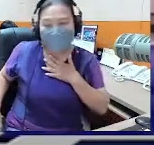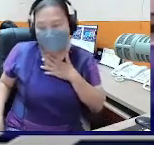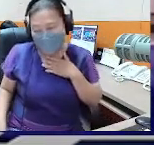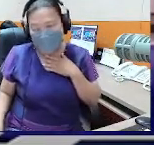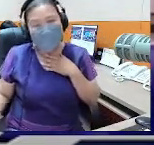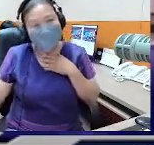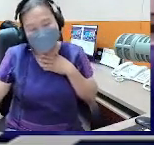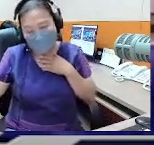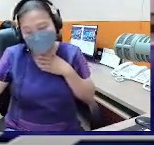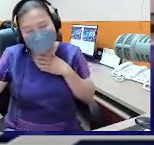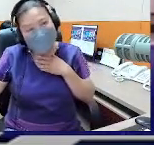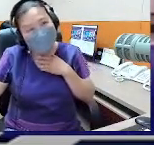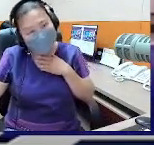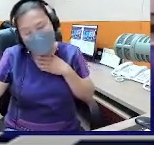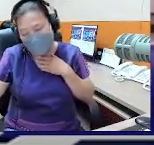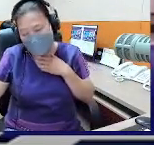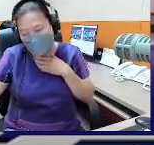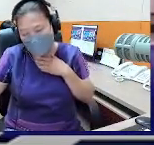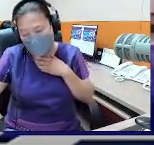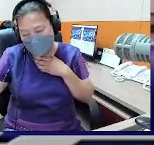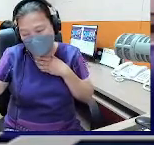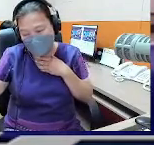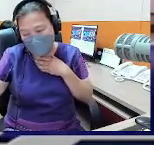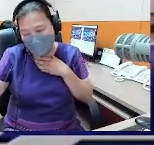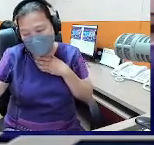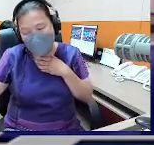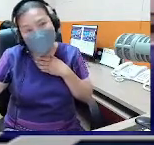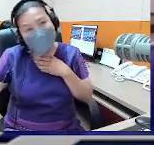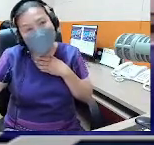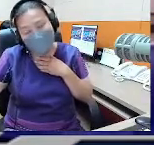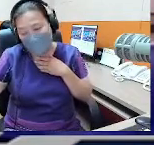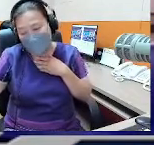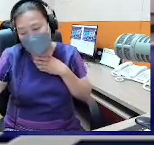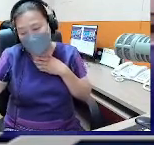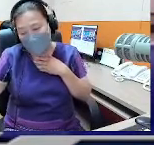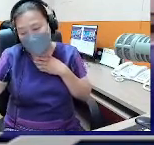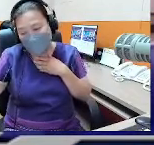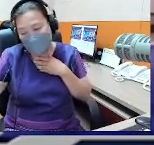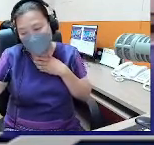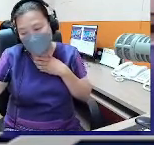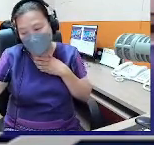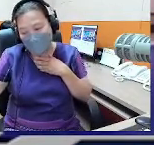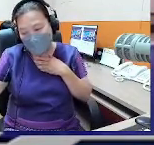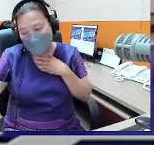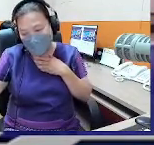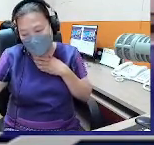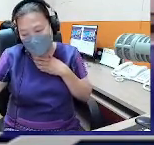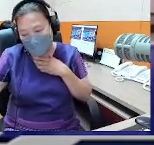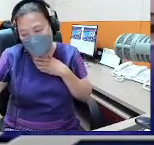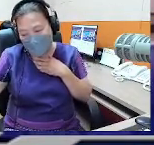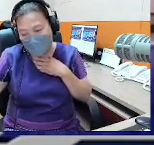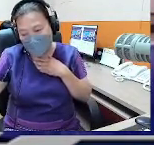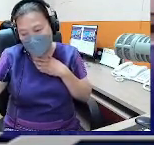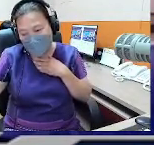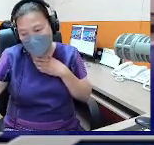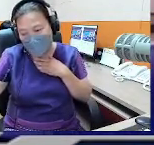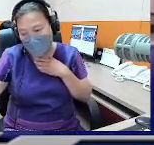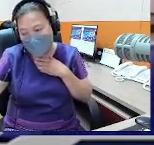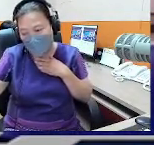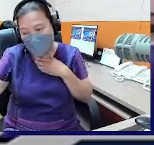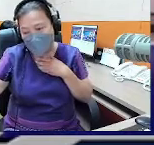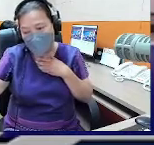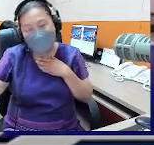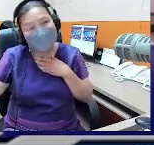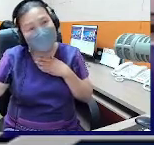ง 4:00 น.ค่ะในช่วงนี้นะคะ ค ่ะสามารถไปรับประทานอาหารรับประทานกาแฟขนมเบเกอรี่ได้ค่ะอีกหนึ่งสถานที่นะคะก็คือ